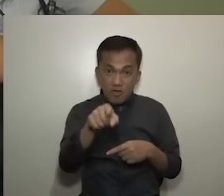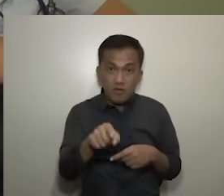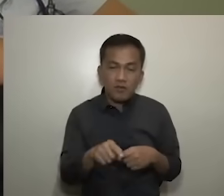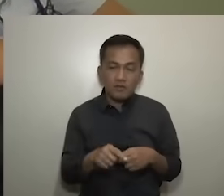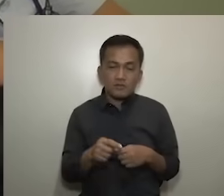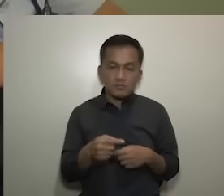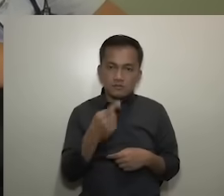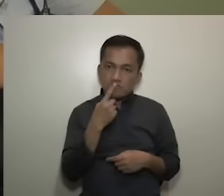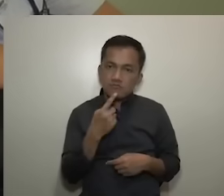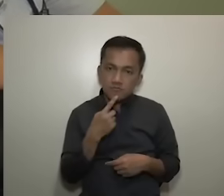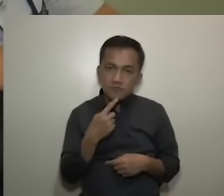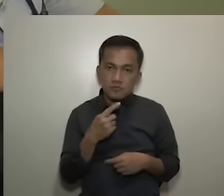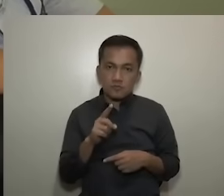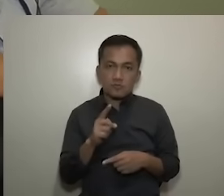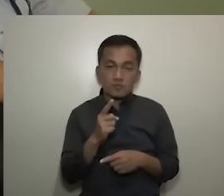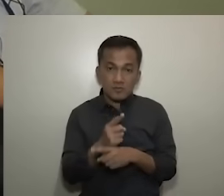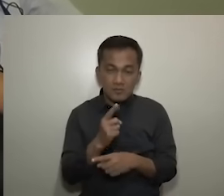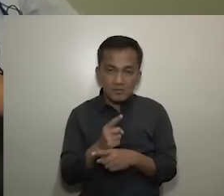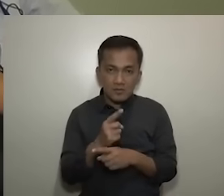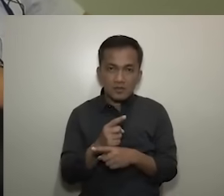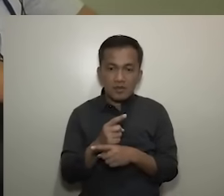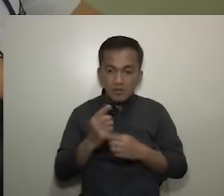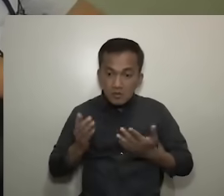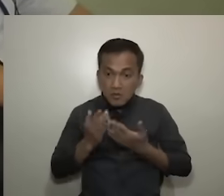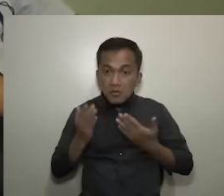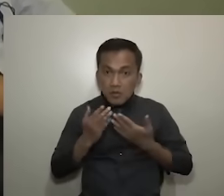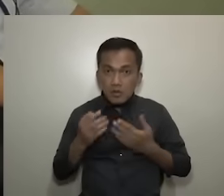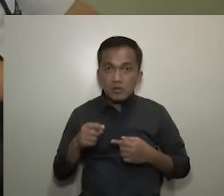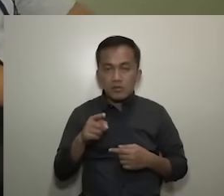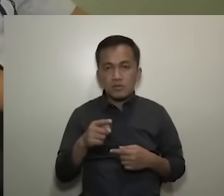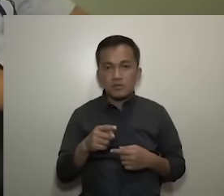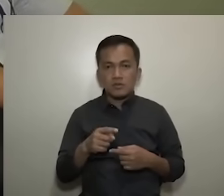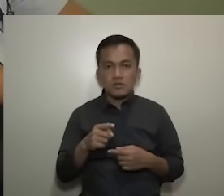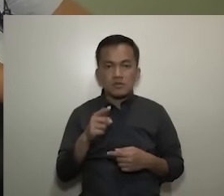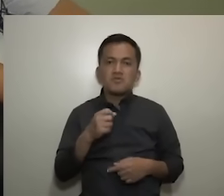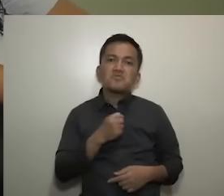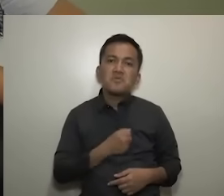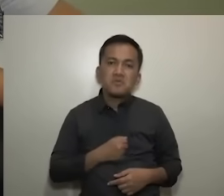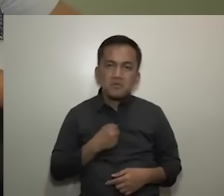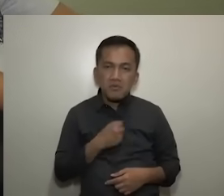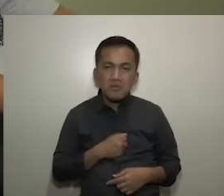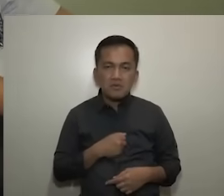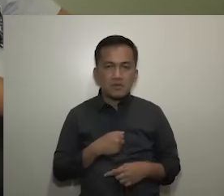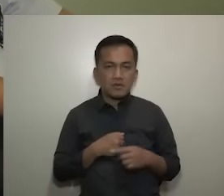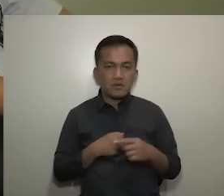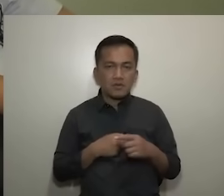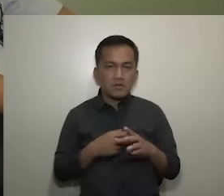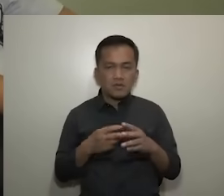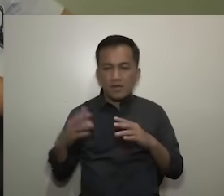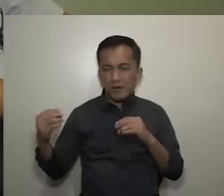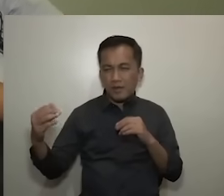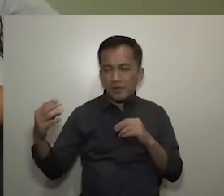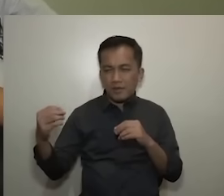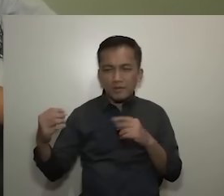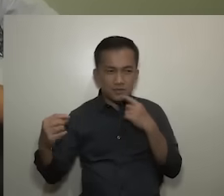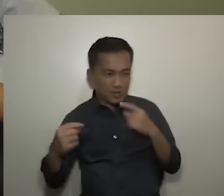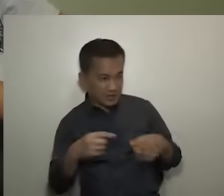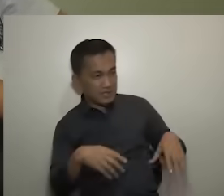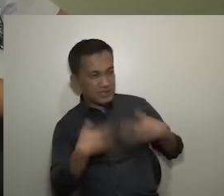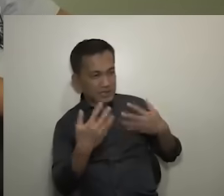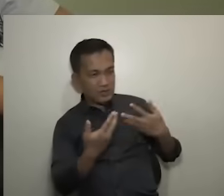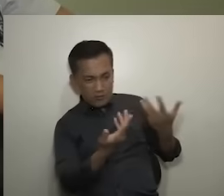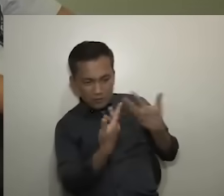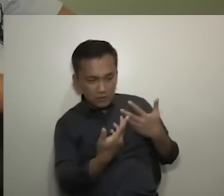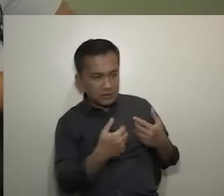sabi mo sa akin, di ba? Kinonvince mo na naman ako. Nagso-say sorry. Kung totoo yun, kasi, lalayasan mo na ako. Kasi aabot kami ng 14